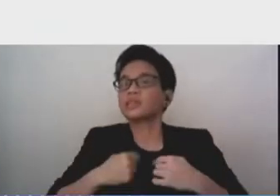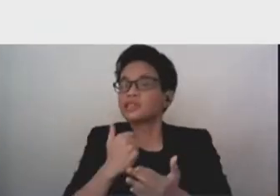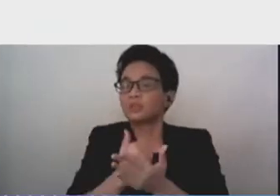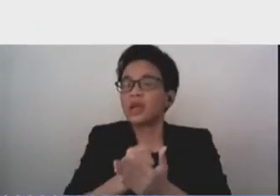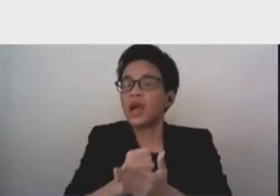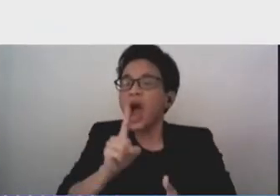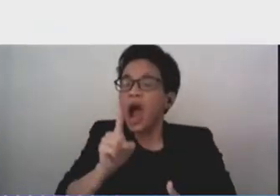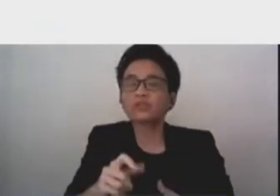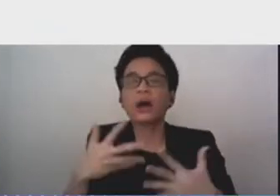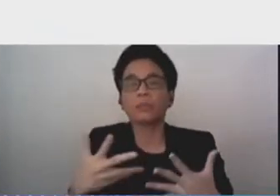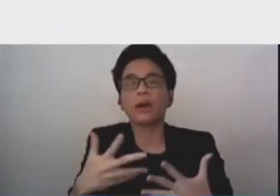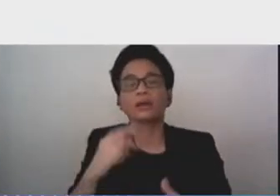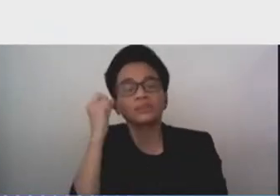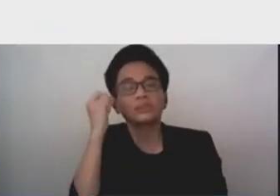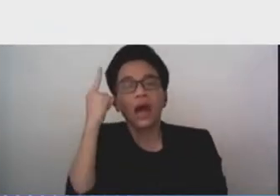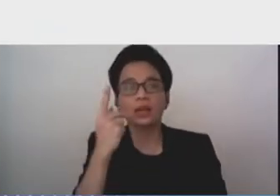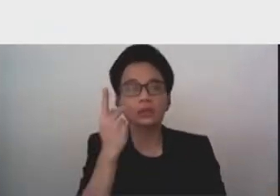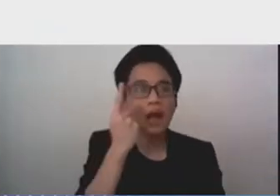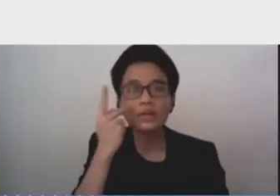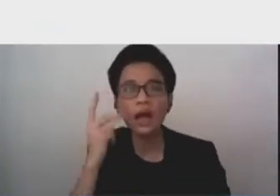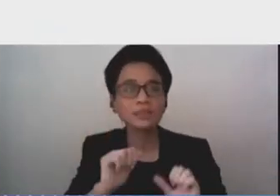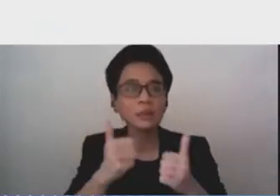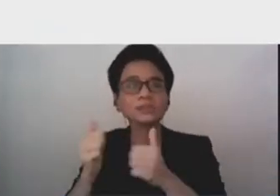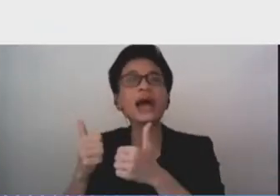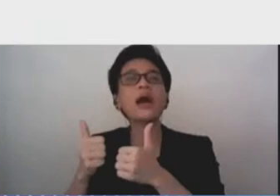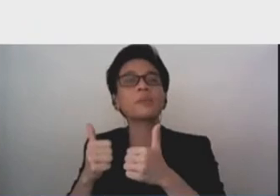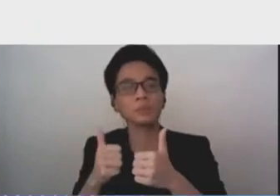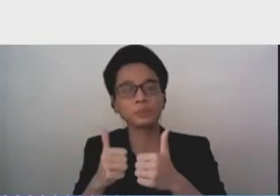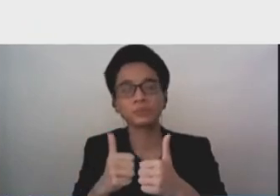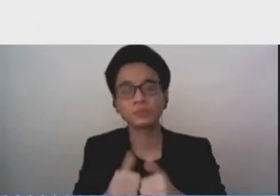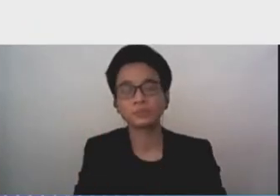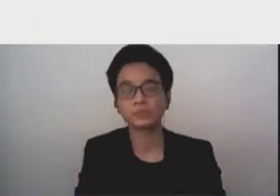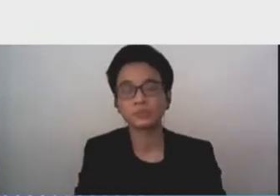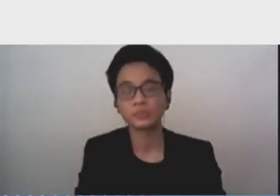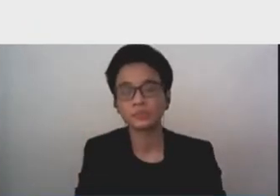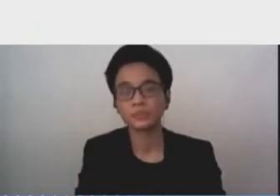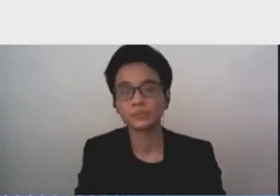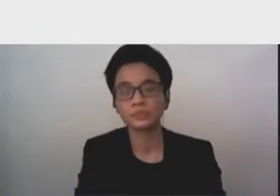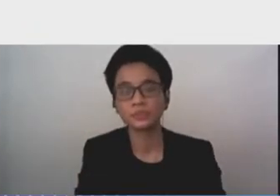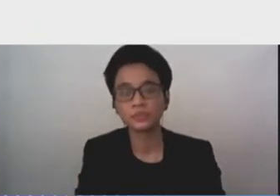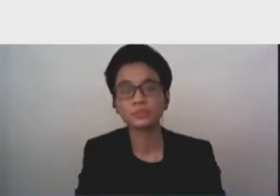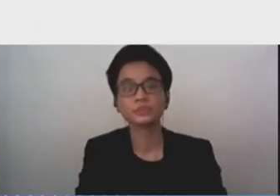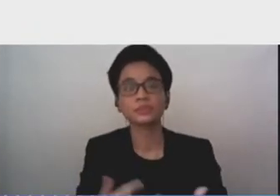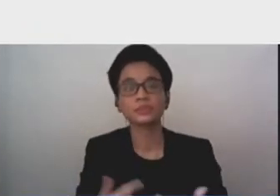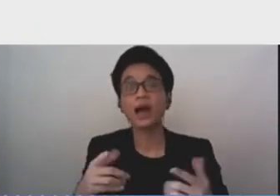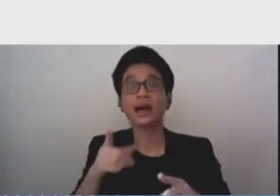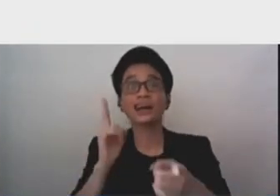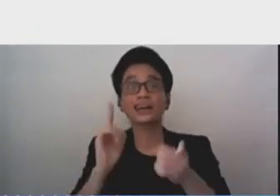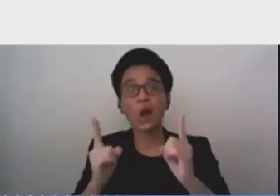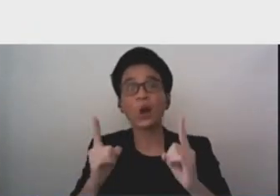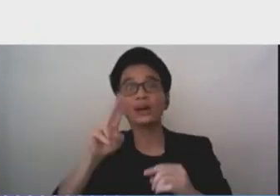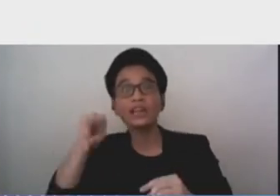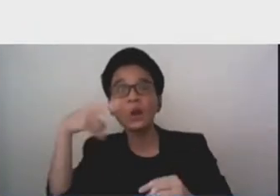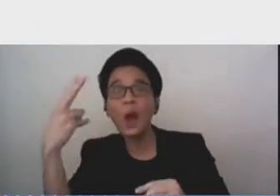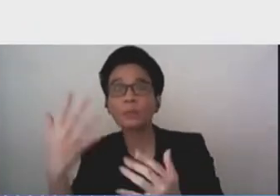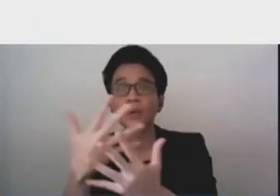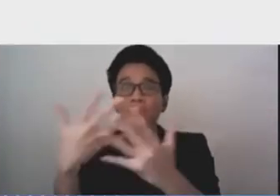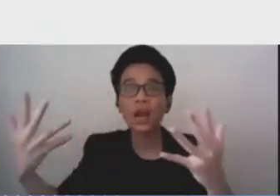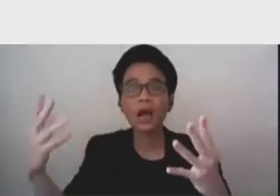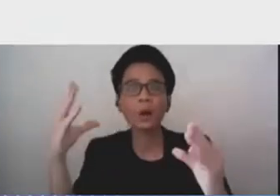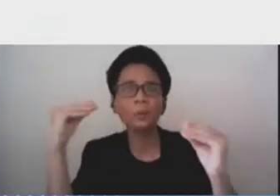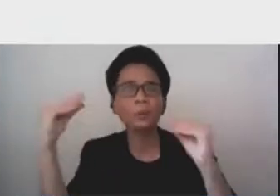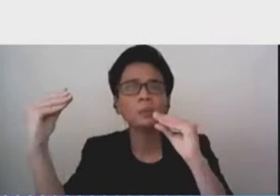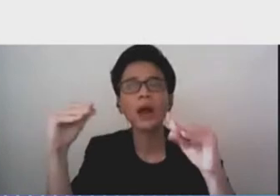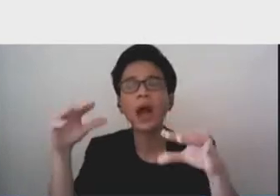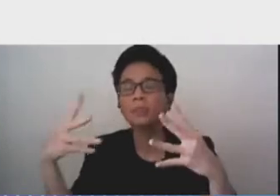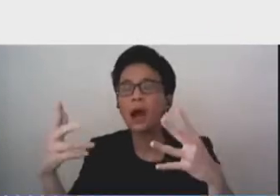Benar-benar. Berarti poinnya lebih kepada apapun yang kemudian menjadi tren atau mungkin hal-hal yang mungkin berkembang, kita pun sebagai seorang, apalagi seorang ibu yang